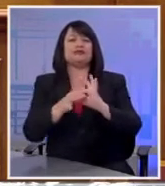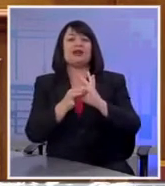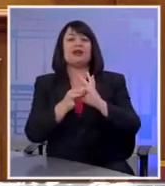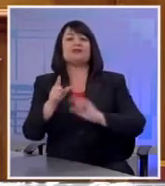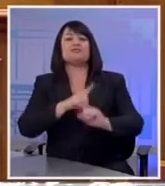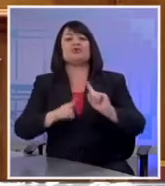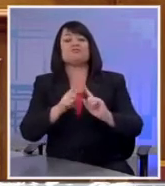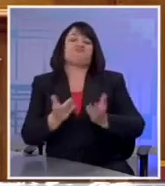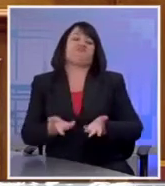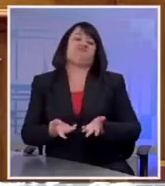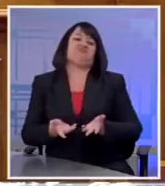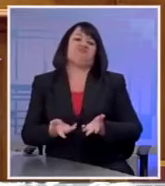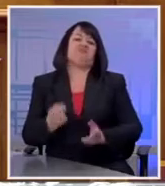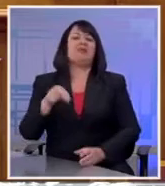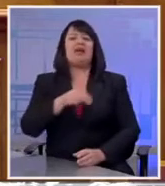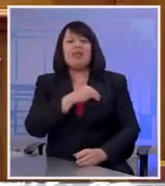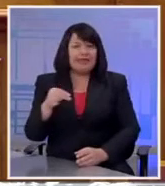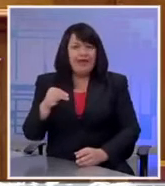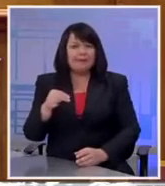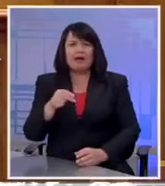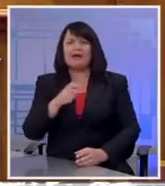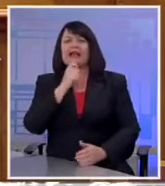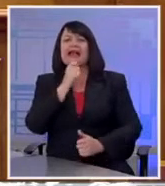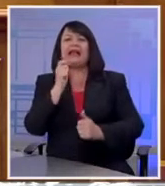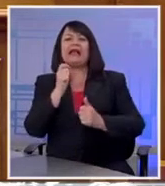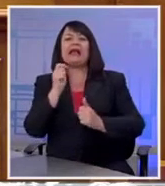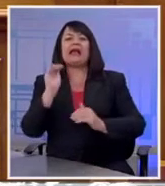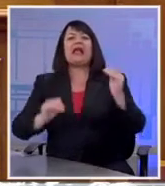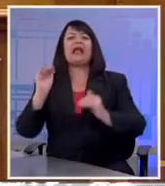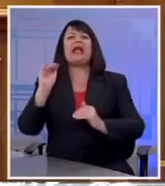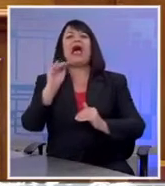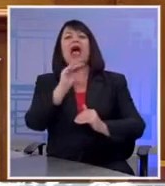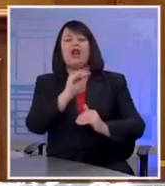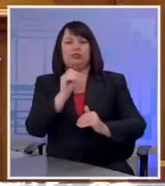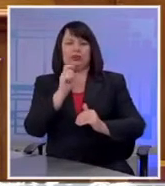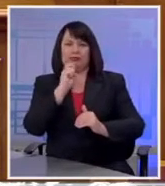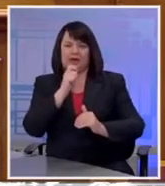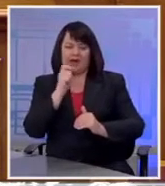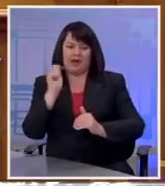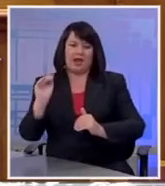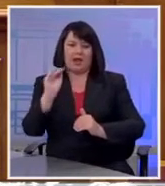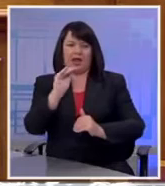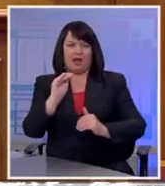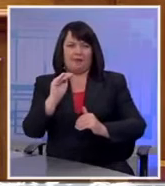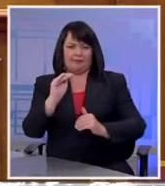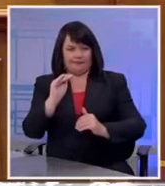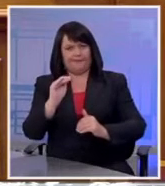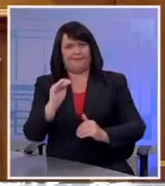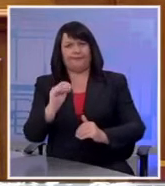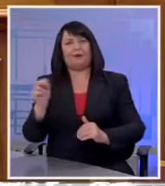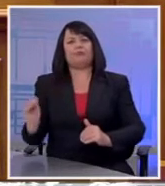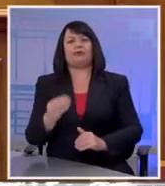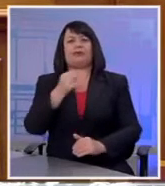Είναι ένα θέμα με τις δημοσκοπήσεις έχει προκύψει. ένα θέμα με τις